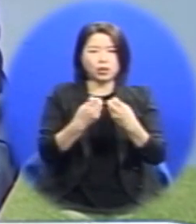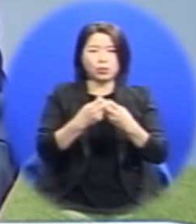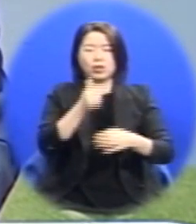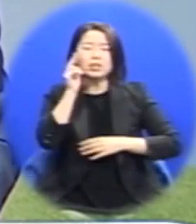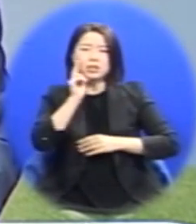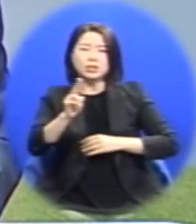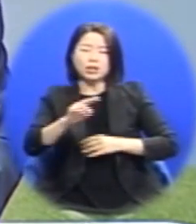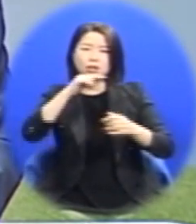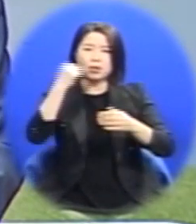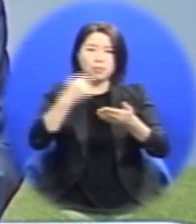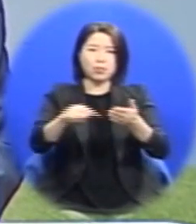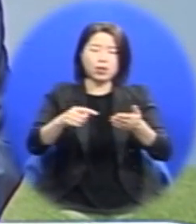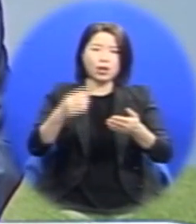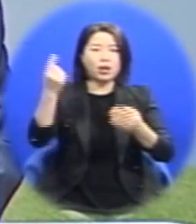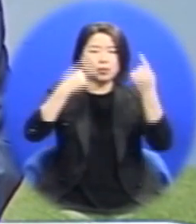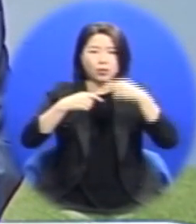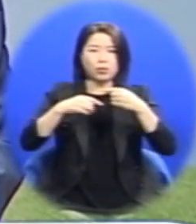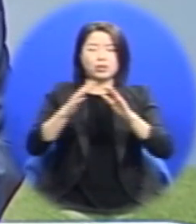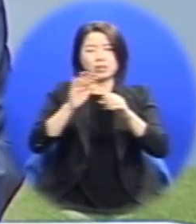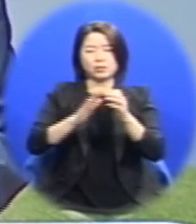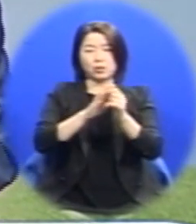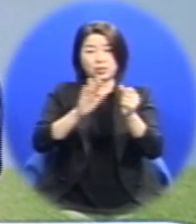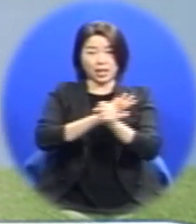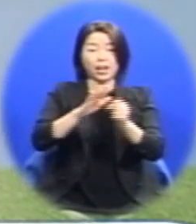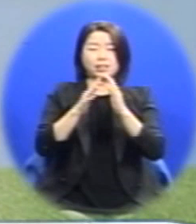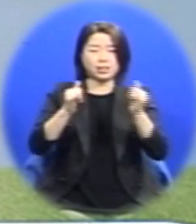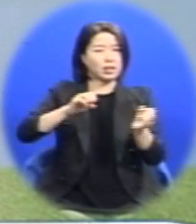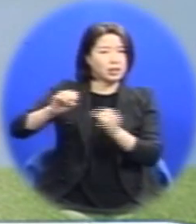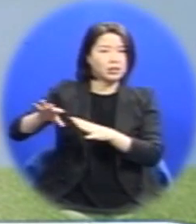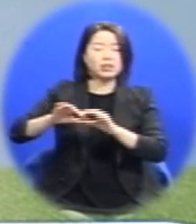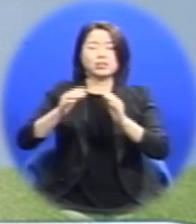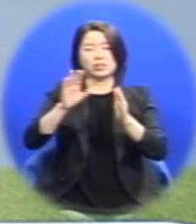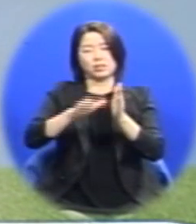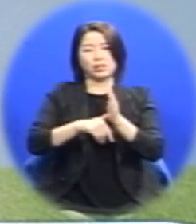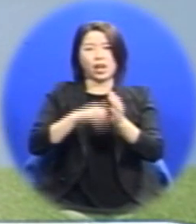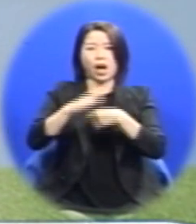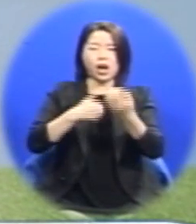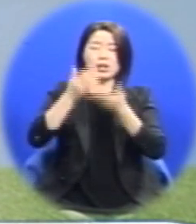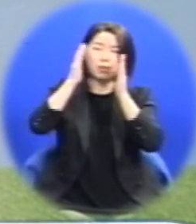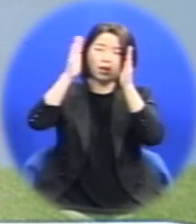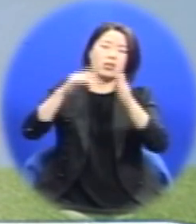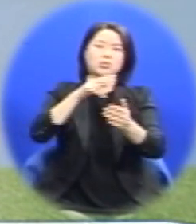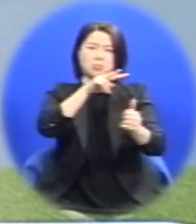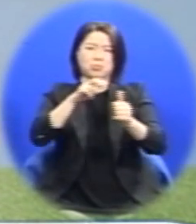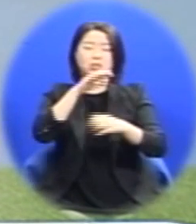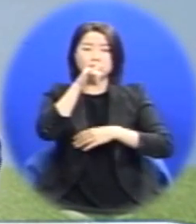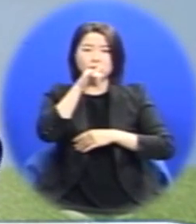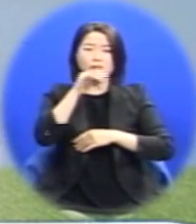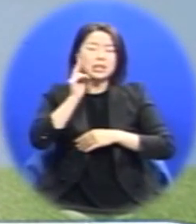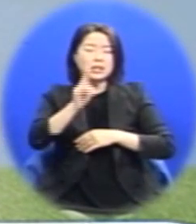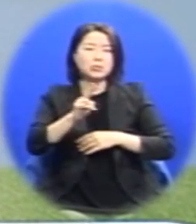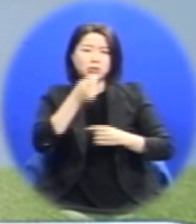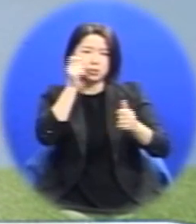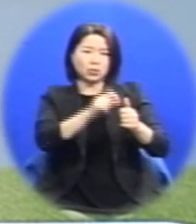피해를 입고 사랑하는 사람을 잃었을 때 사람들은 하나님을 향하여 원망합니다. 심지어 하나님을 욕하는